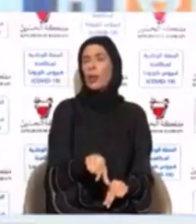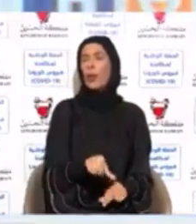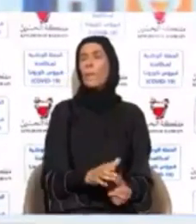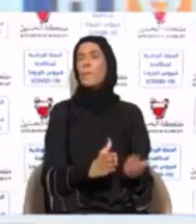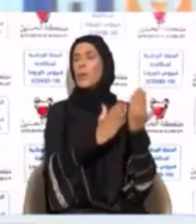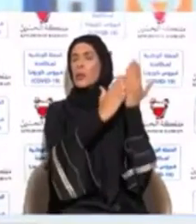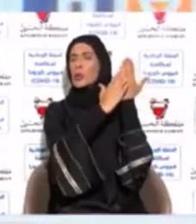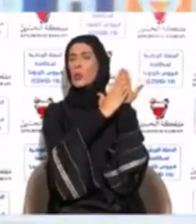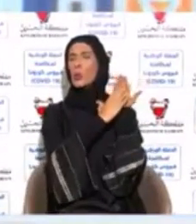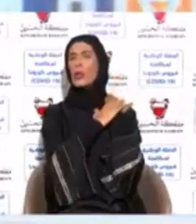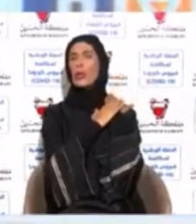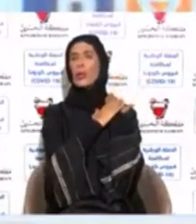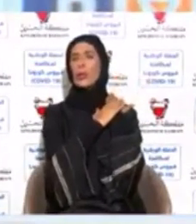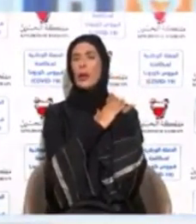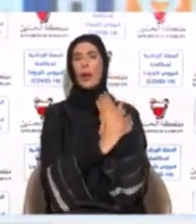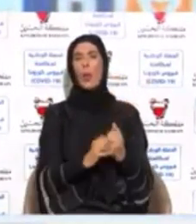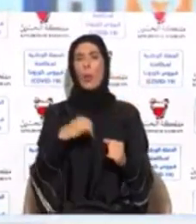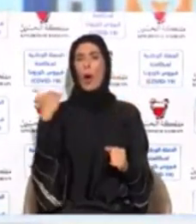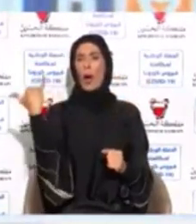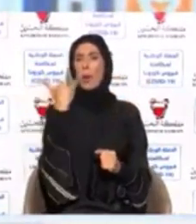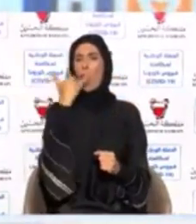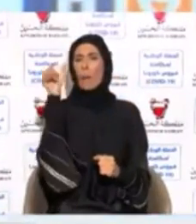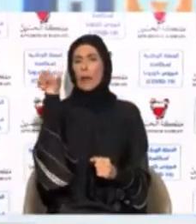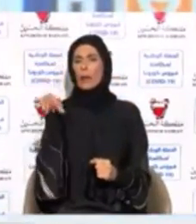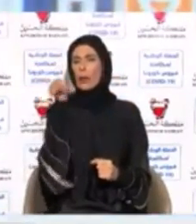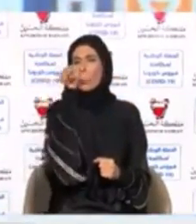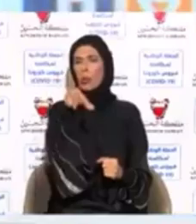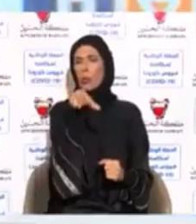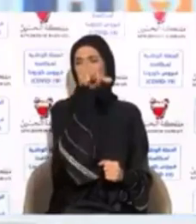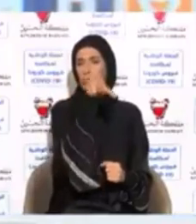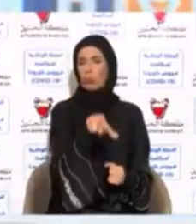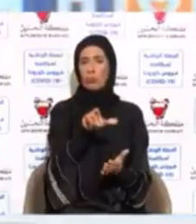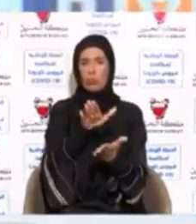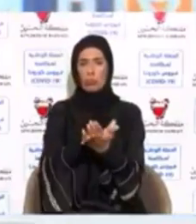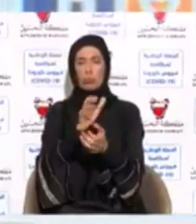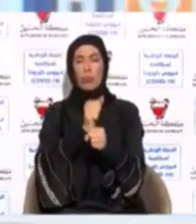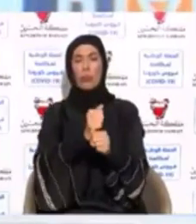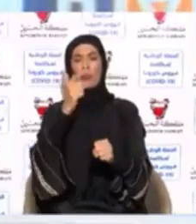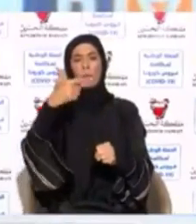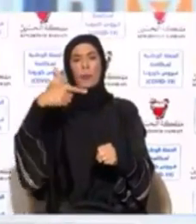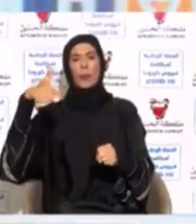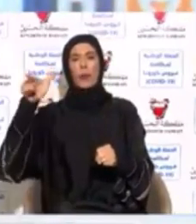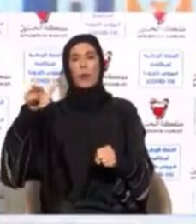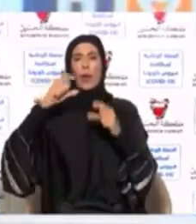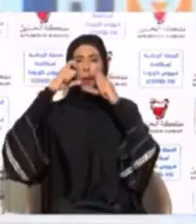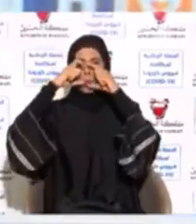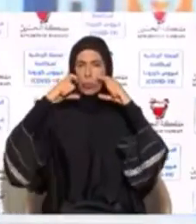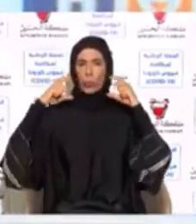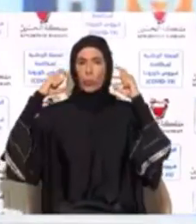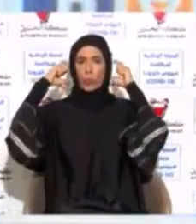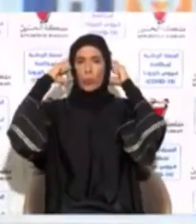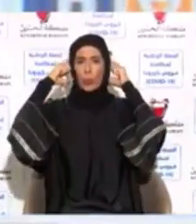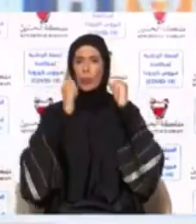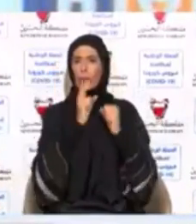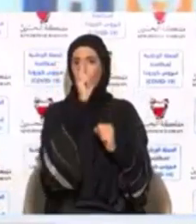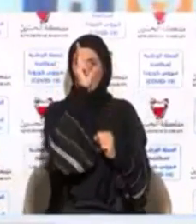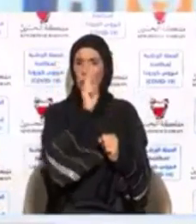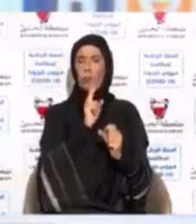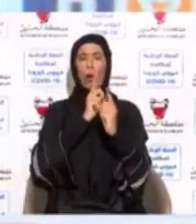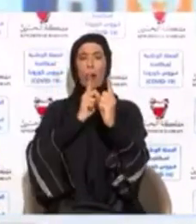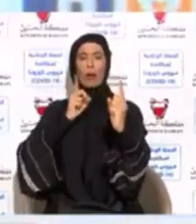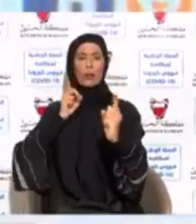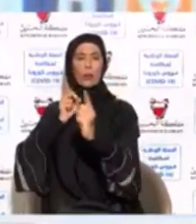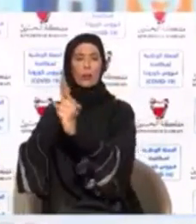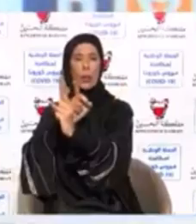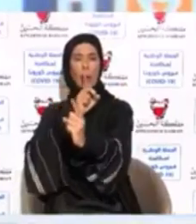بالمسؤولية الملقاة على عاتقه بالتطبيق السليم للإجراءات الاحترازية المتخذة من